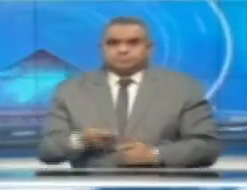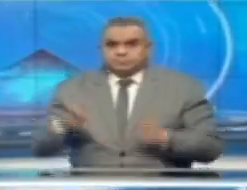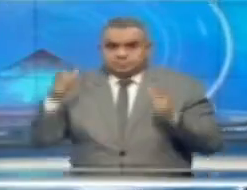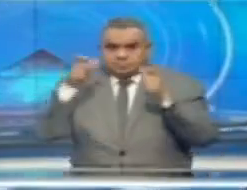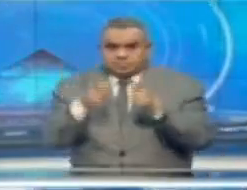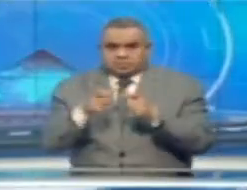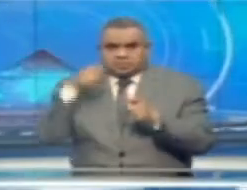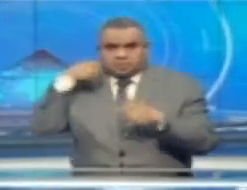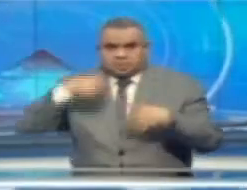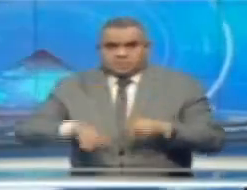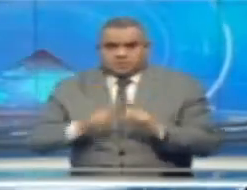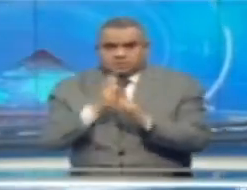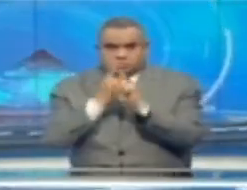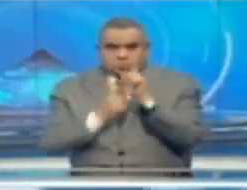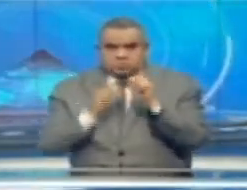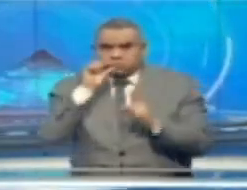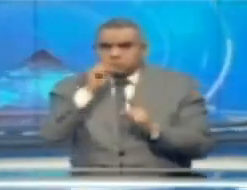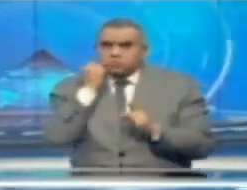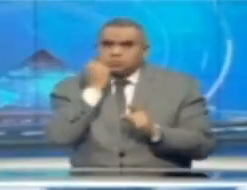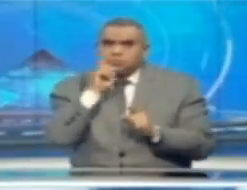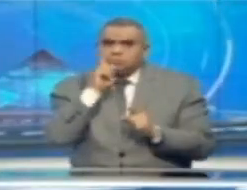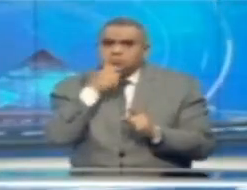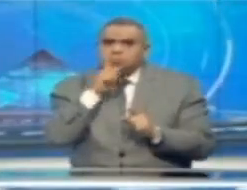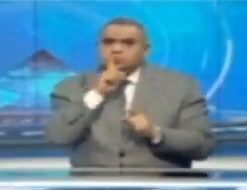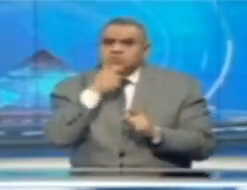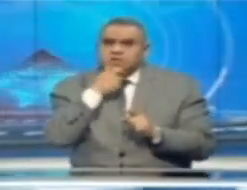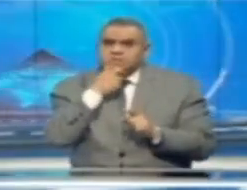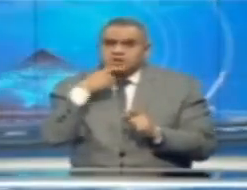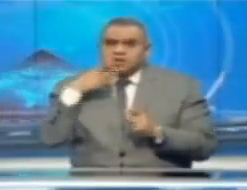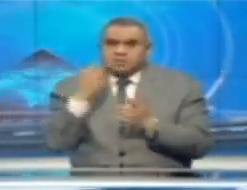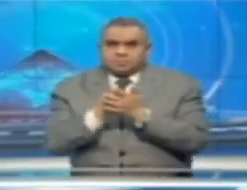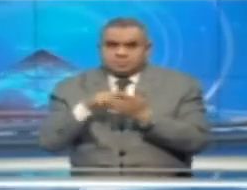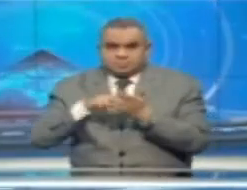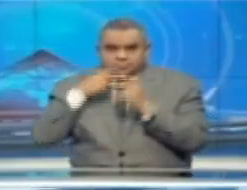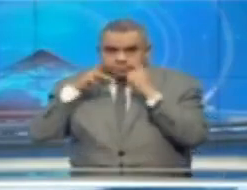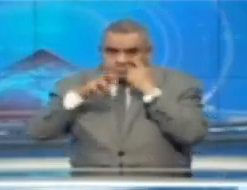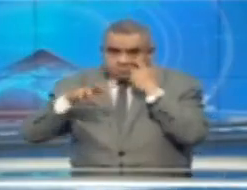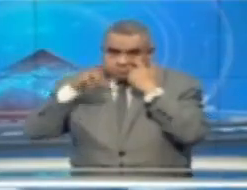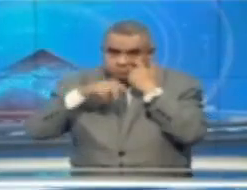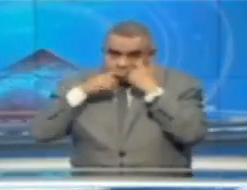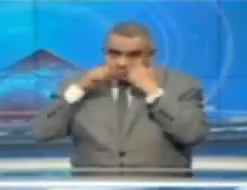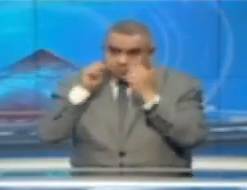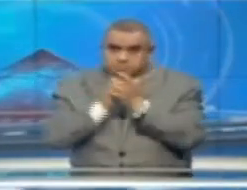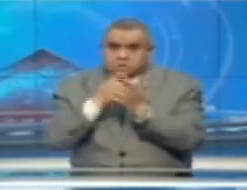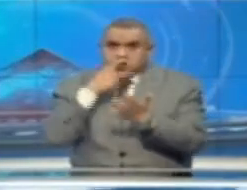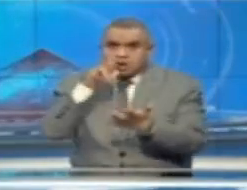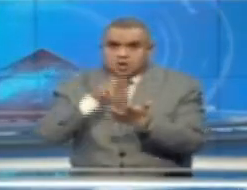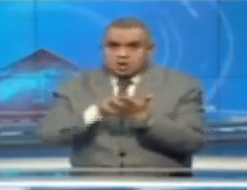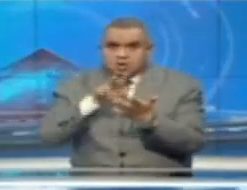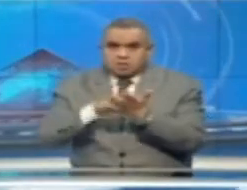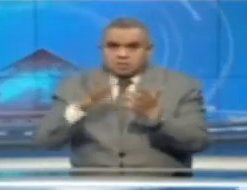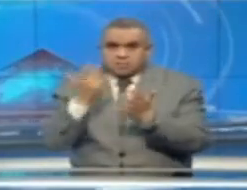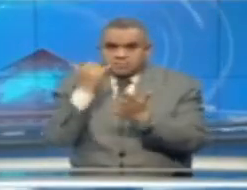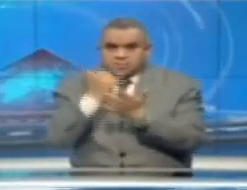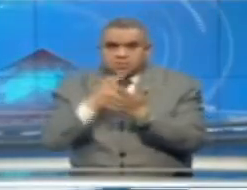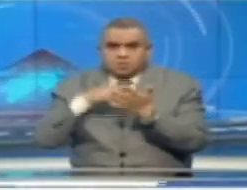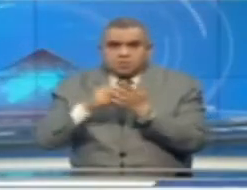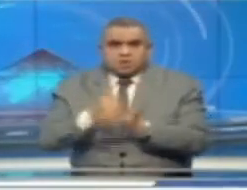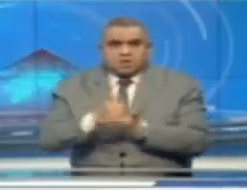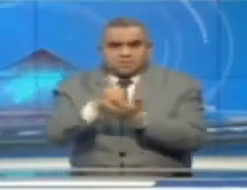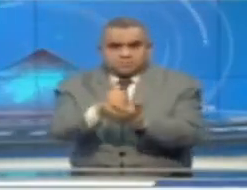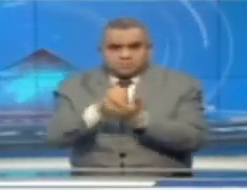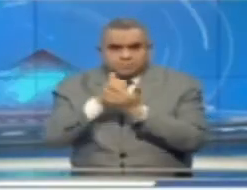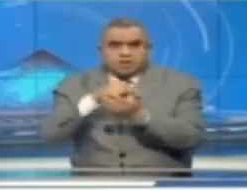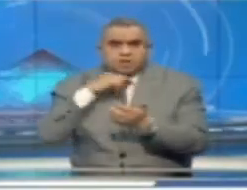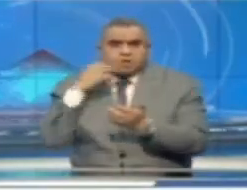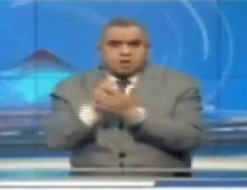عقد رئيس الوزراء الدكتور مصطفى مدبولي اجتماعا وزاريا لمتابعة موقف تنفيذي لقرارات نزع الملكية والتعويضات